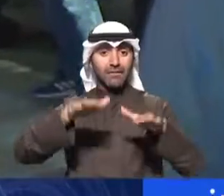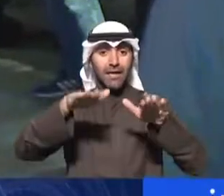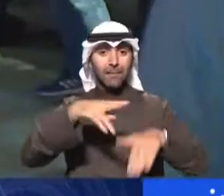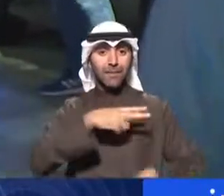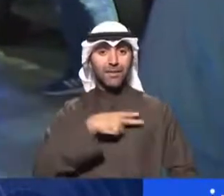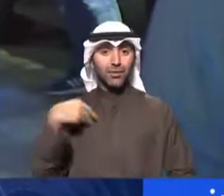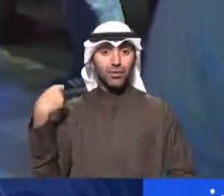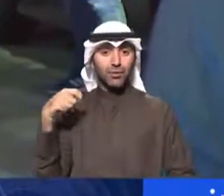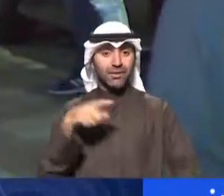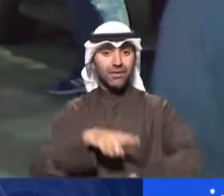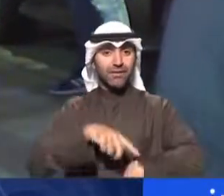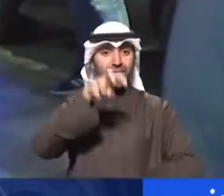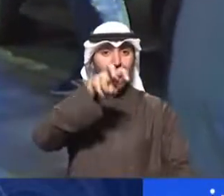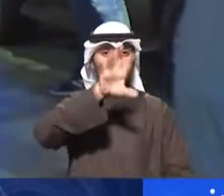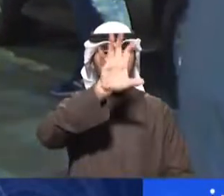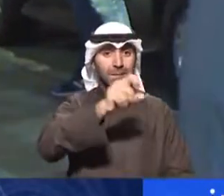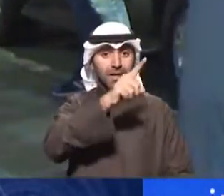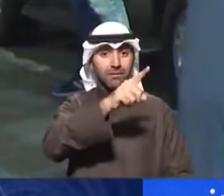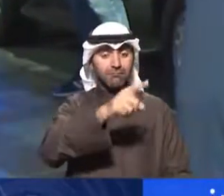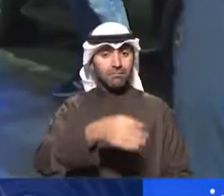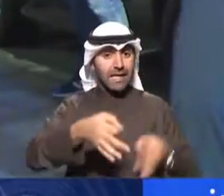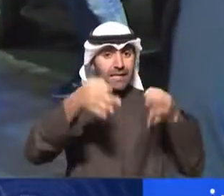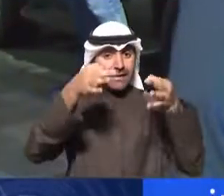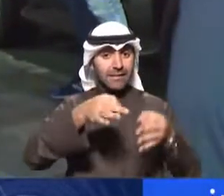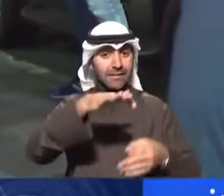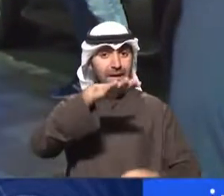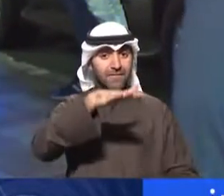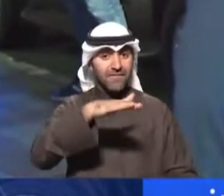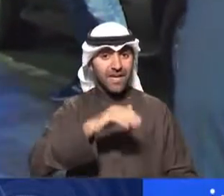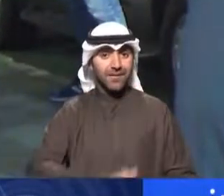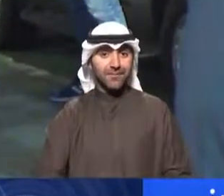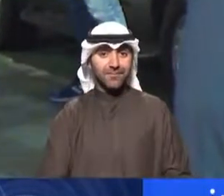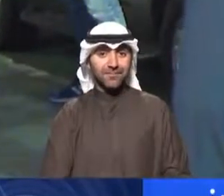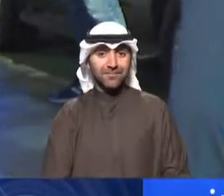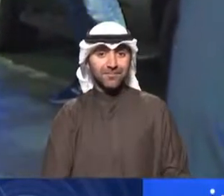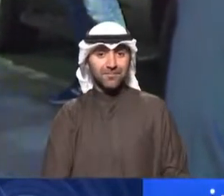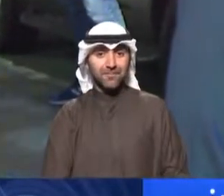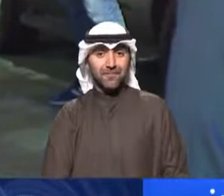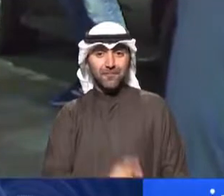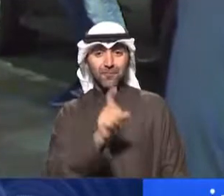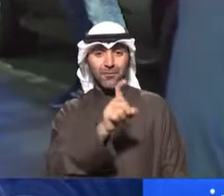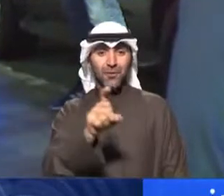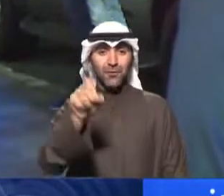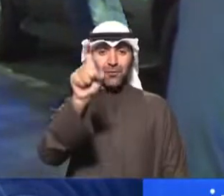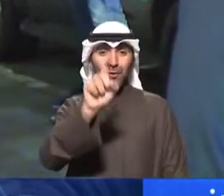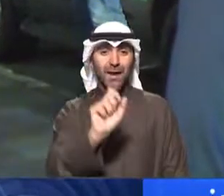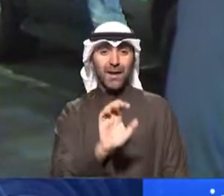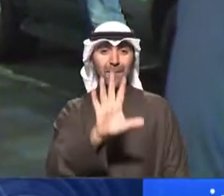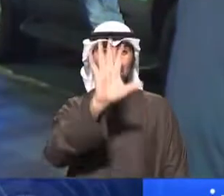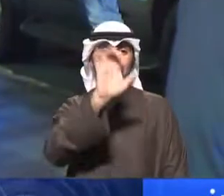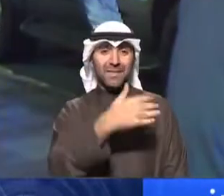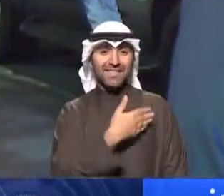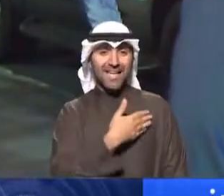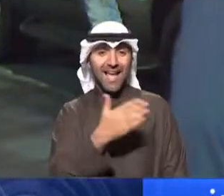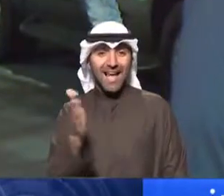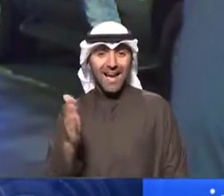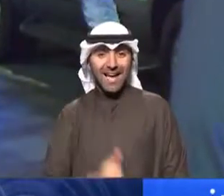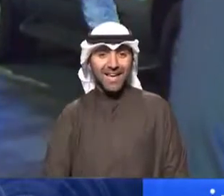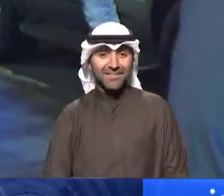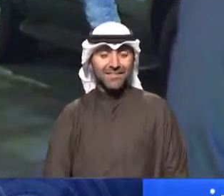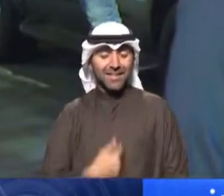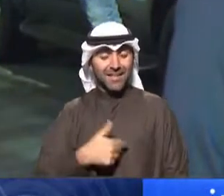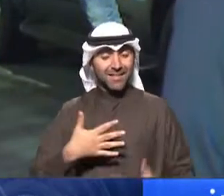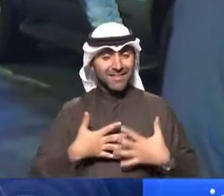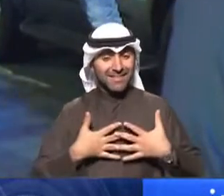مساء اليوم. مساك الله بالخير إبراهيم السبعان، رئيس طوارئ بلدية